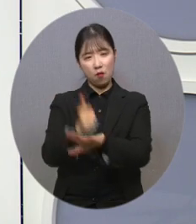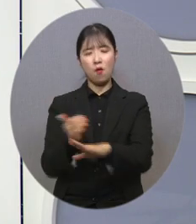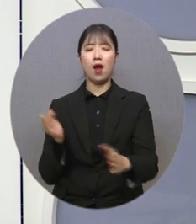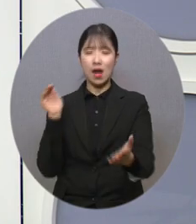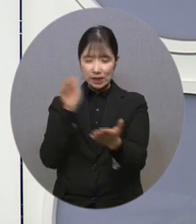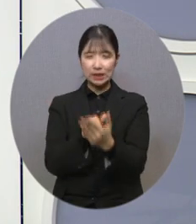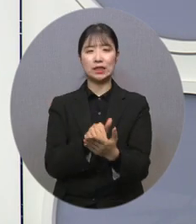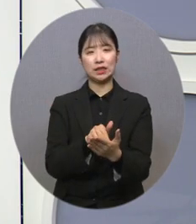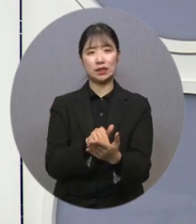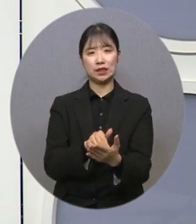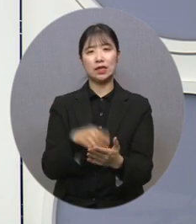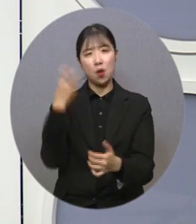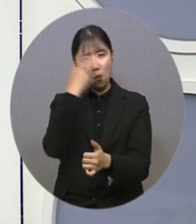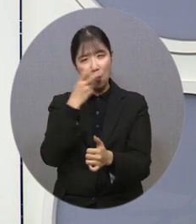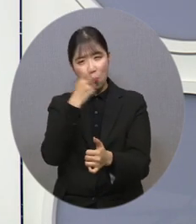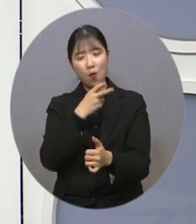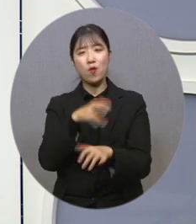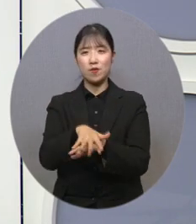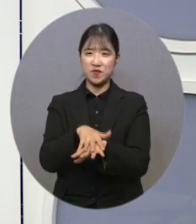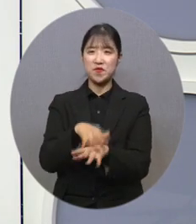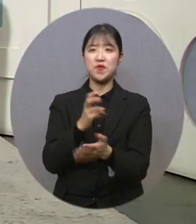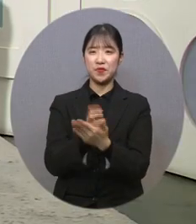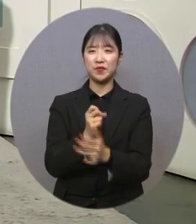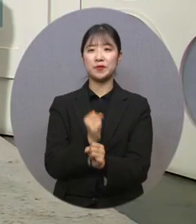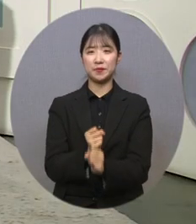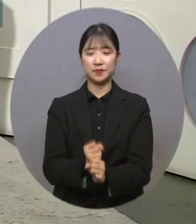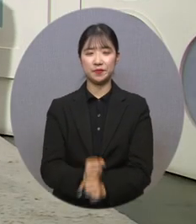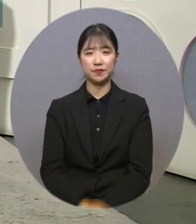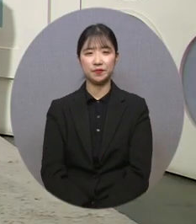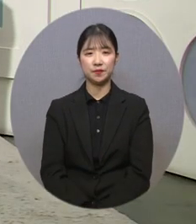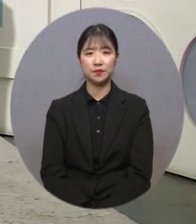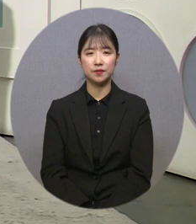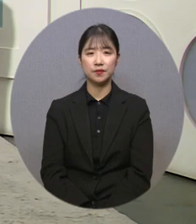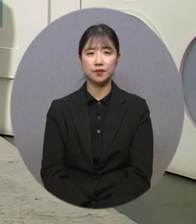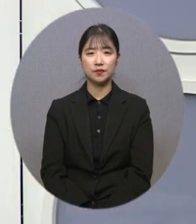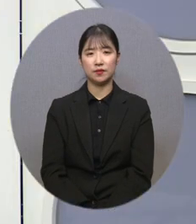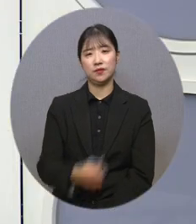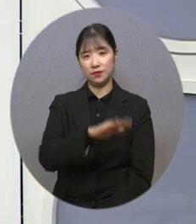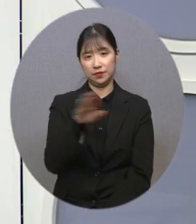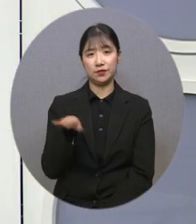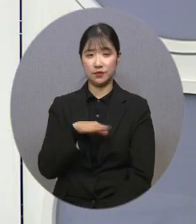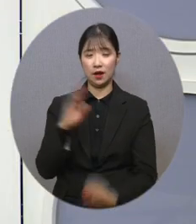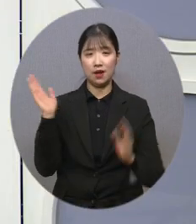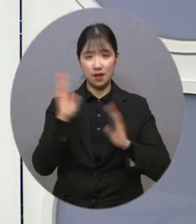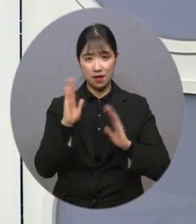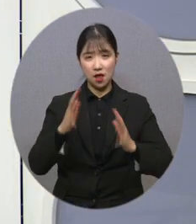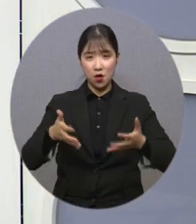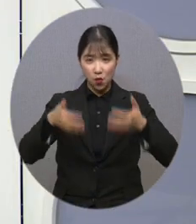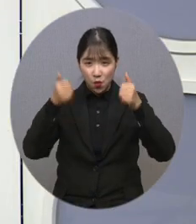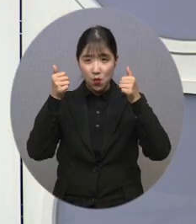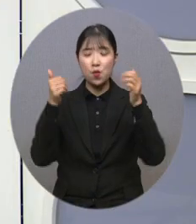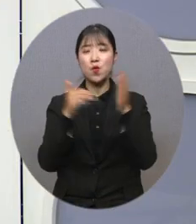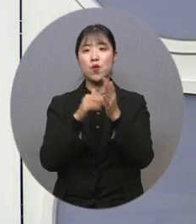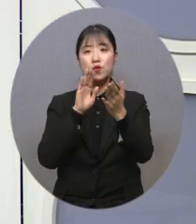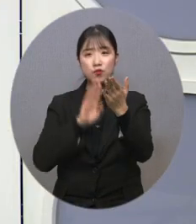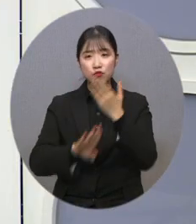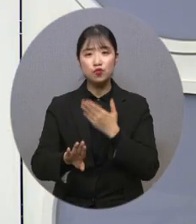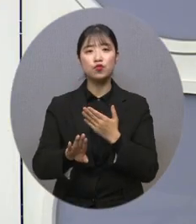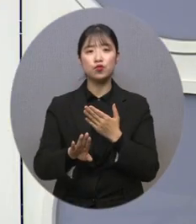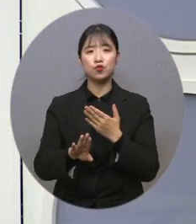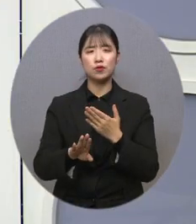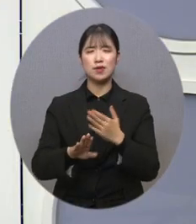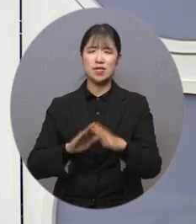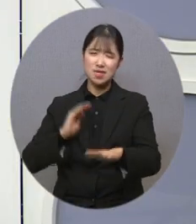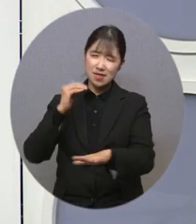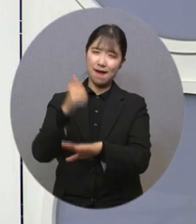성공할 때까지 우리가 관리하는 제도입니다. 그래서 우리는 학생들이 졸업하고 난 이후까지